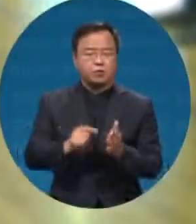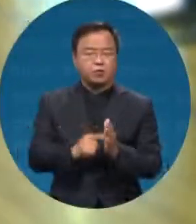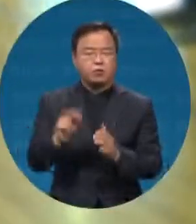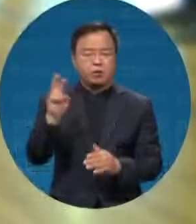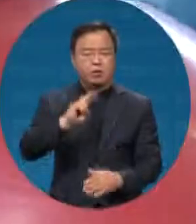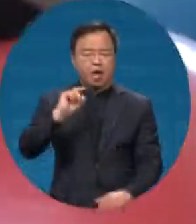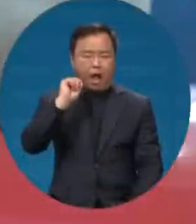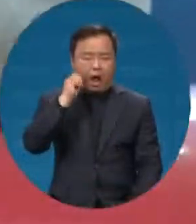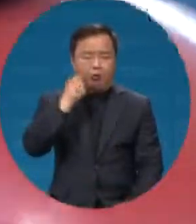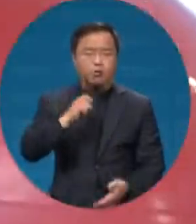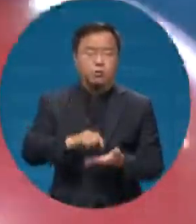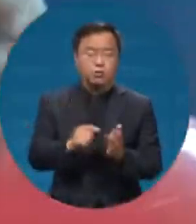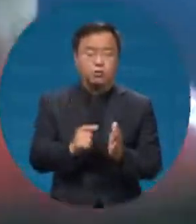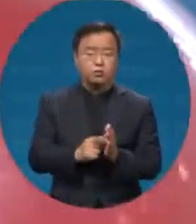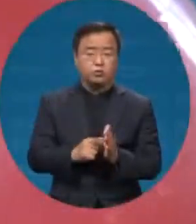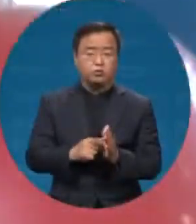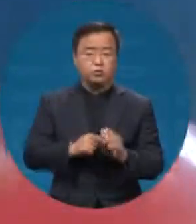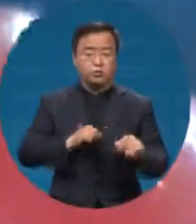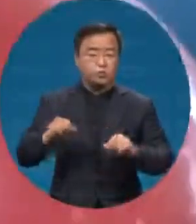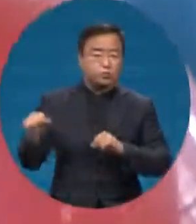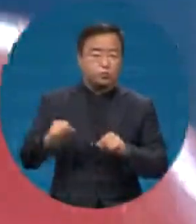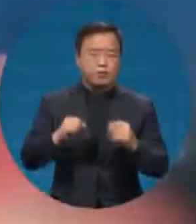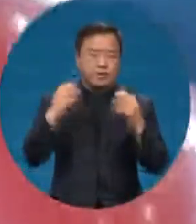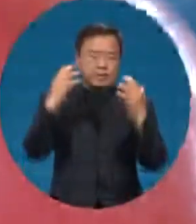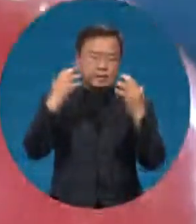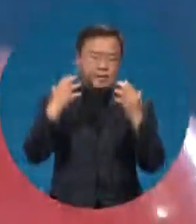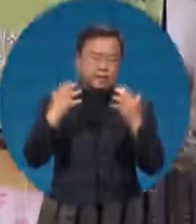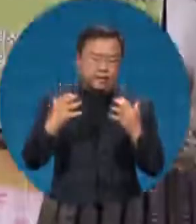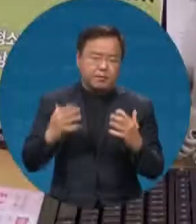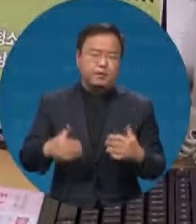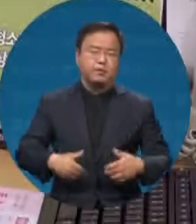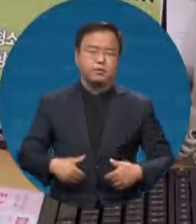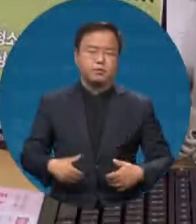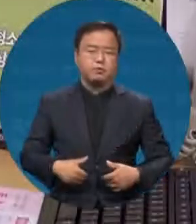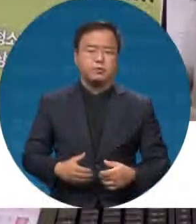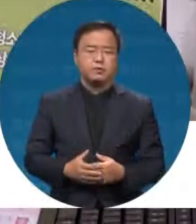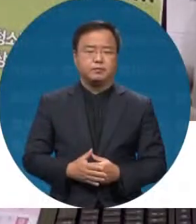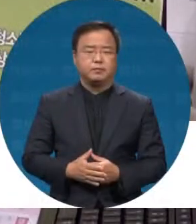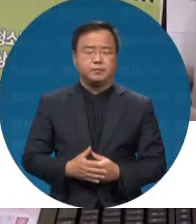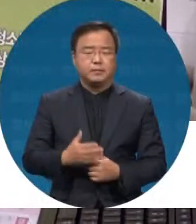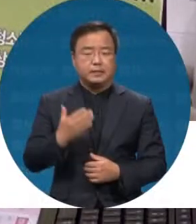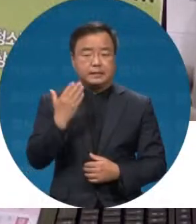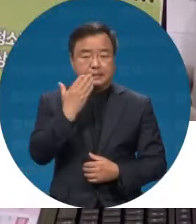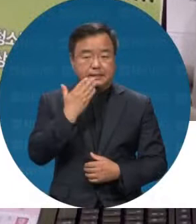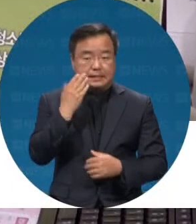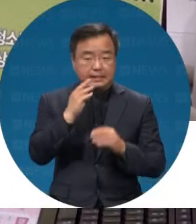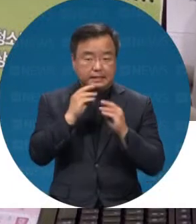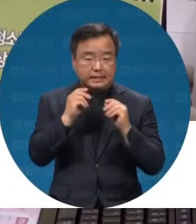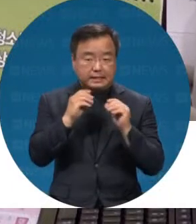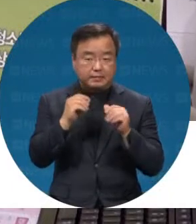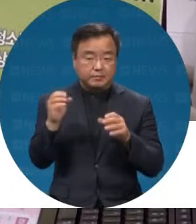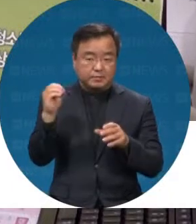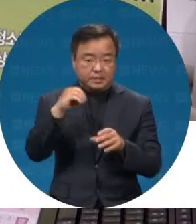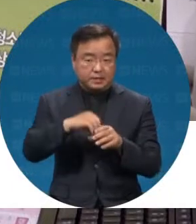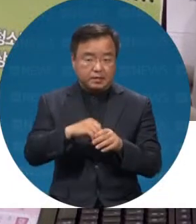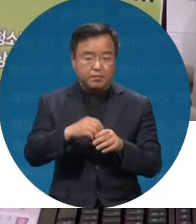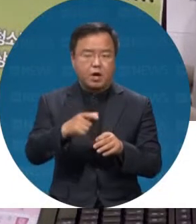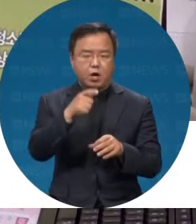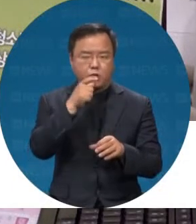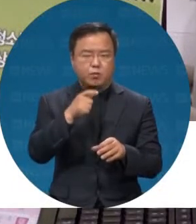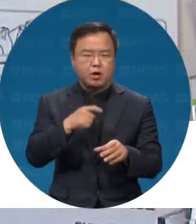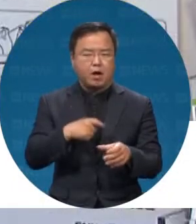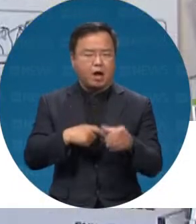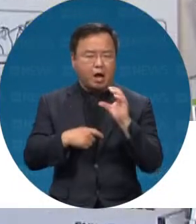약간 땀이 날 때까지 무비 지켜주는 게 좋습니다 설탕의 들어가던 요소로 섭취를 재능